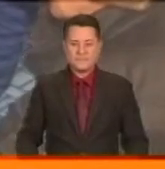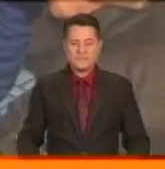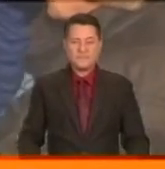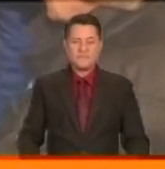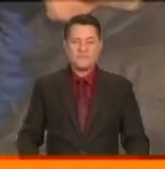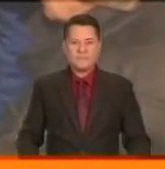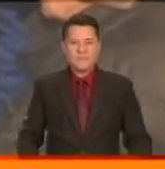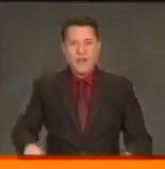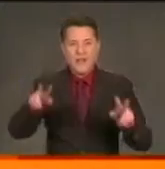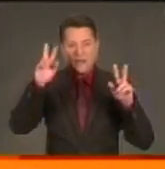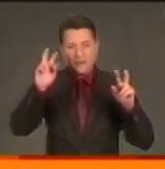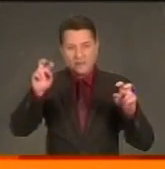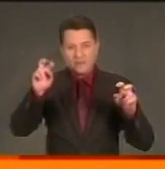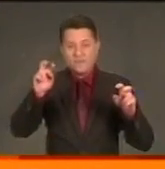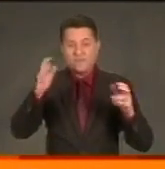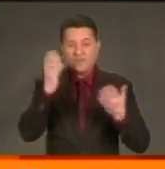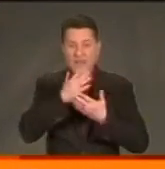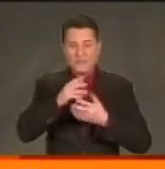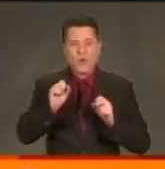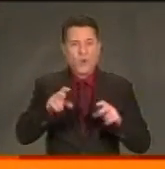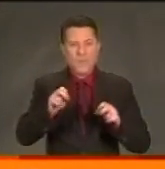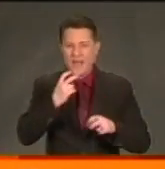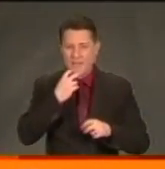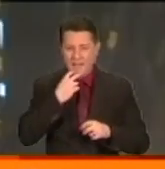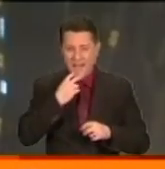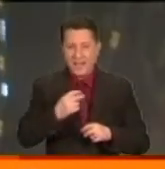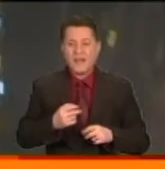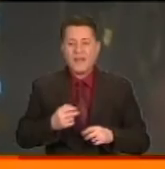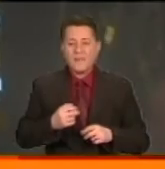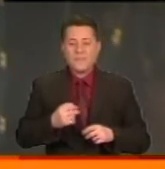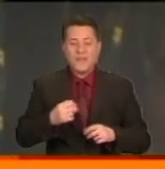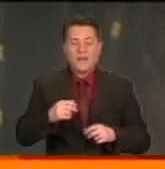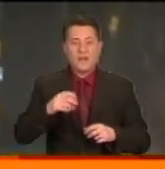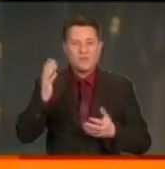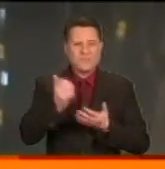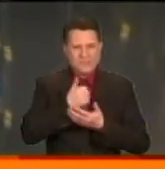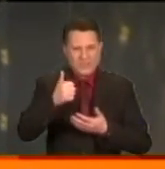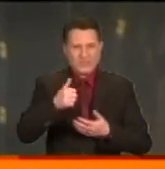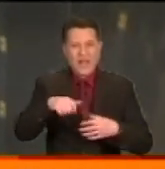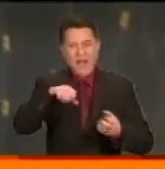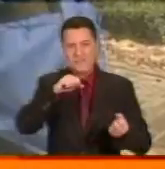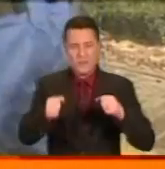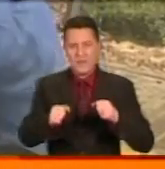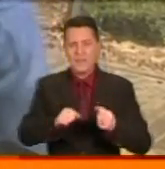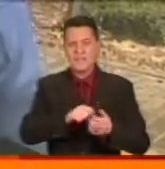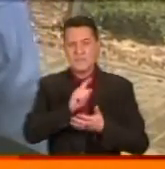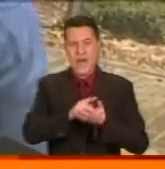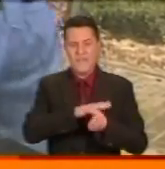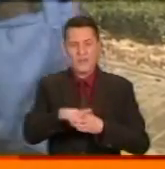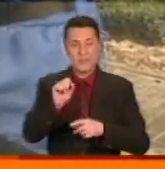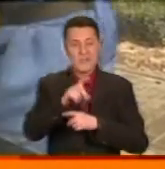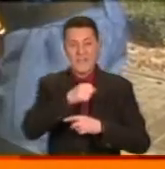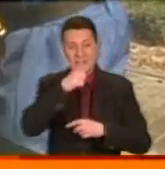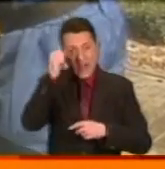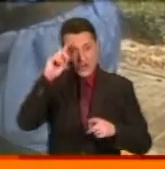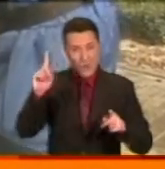Комедія під назвою «Ізі» розповідає про 40-річну італійця Ісидора, колись успішного автомобіліста. Він має виконати завдання старшого брата –